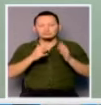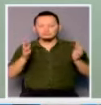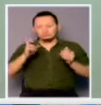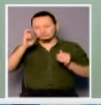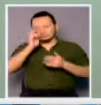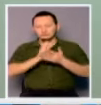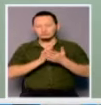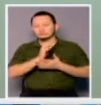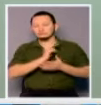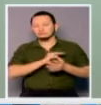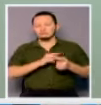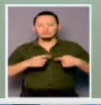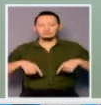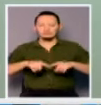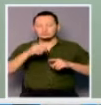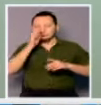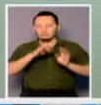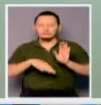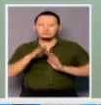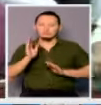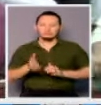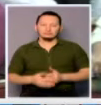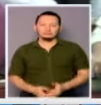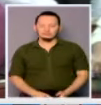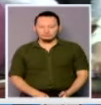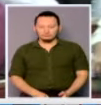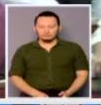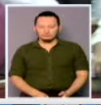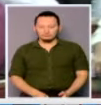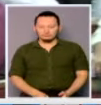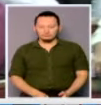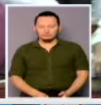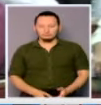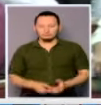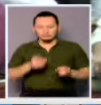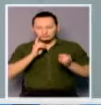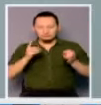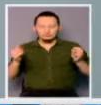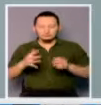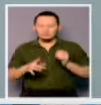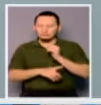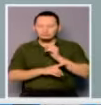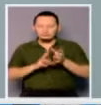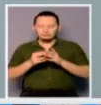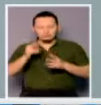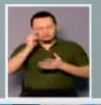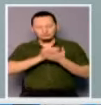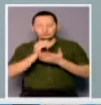мемлекеттік қызметкер біліктіліктерін арттыратын болады. Семинар